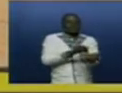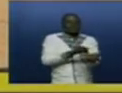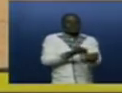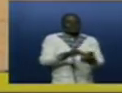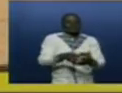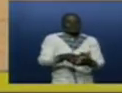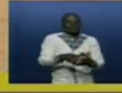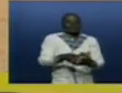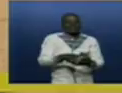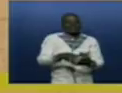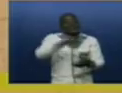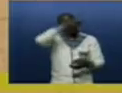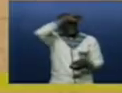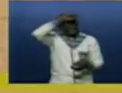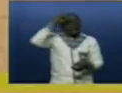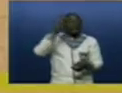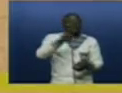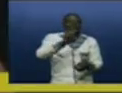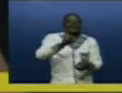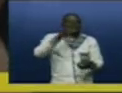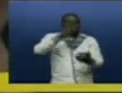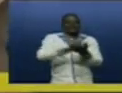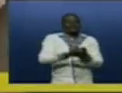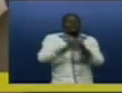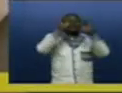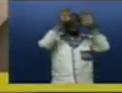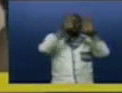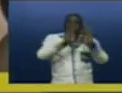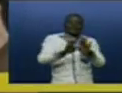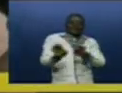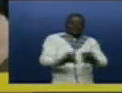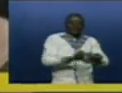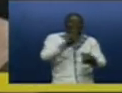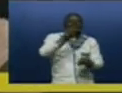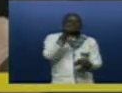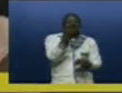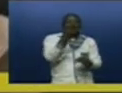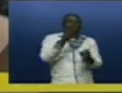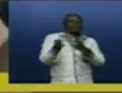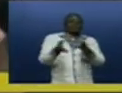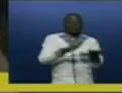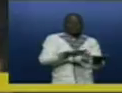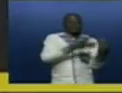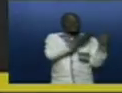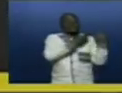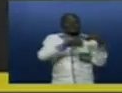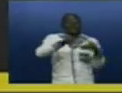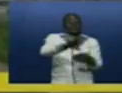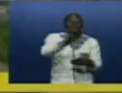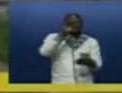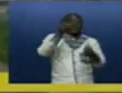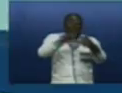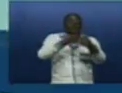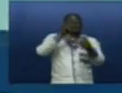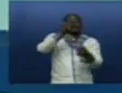La saison pesteuse coïncide à celle des pluies. Elle a déjà fait au moins 24 morts depuis que le premier cas a été enregistré le 28 août